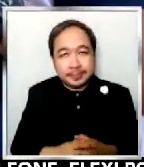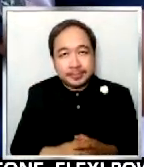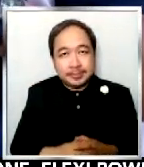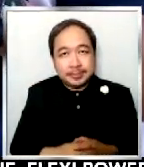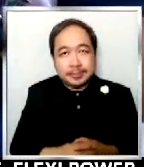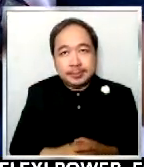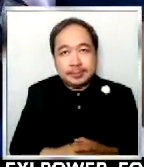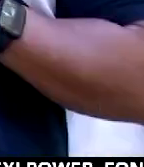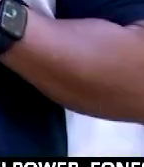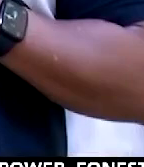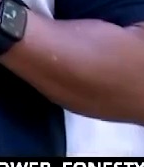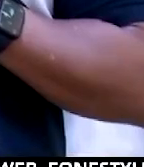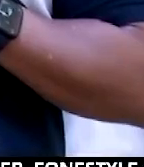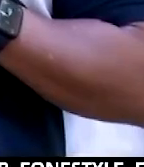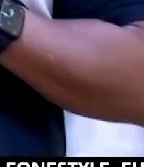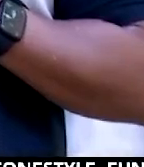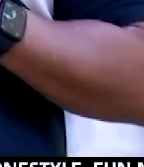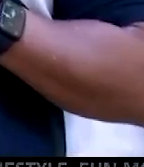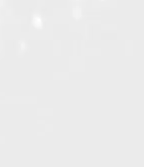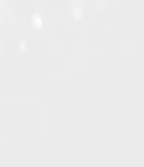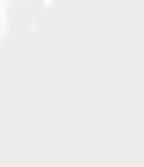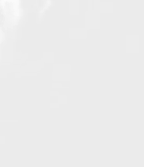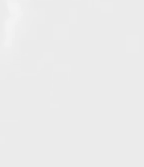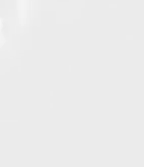nakatutok, 24 oras.